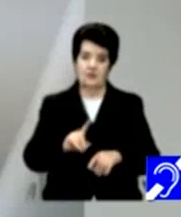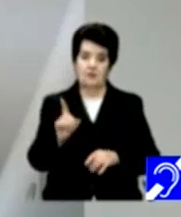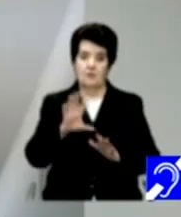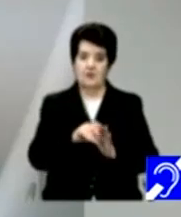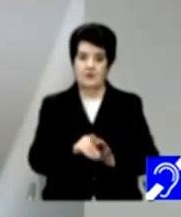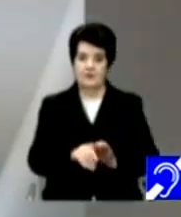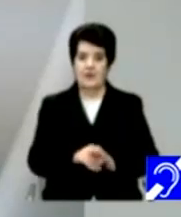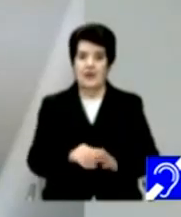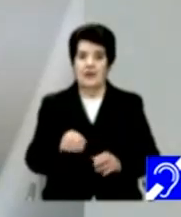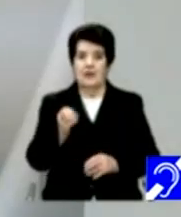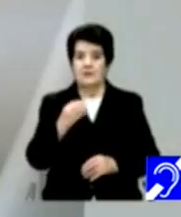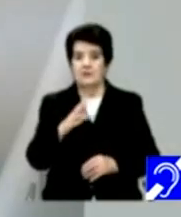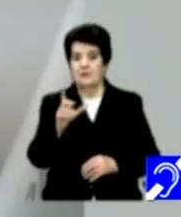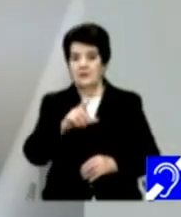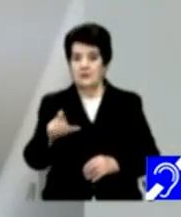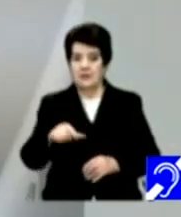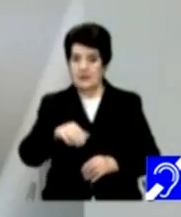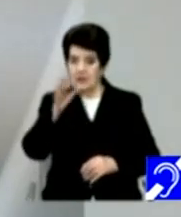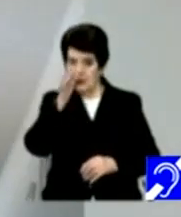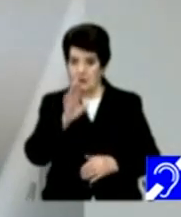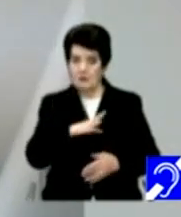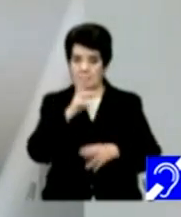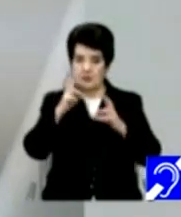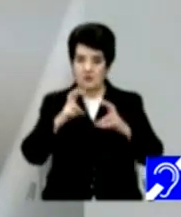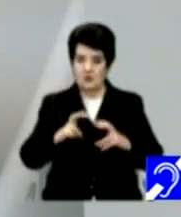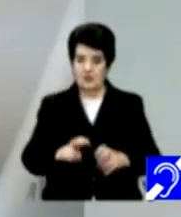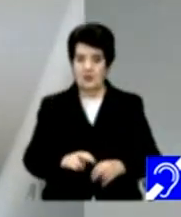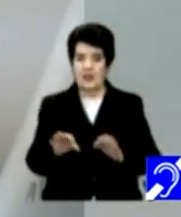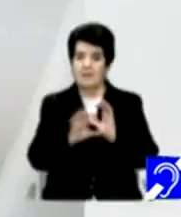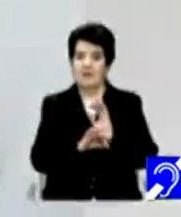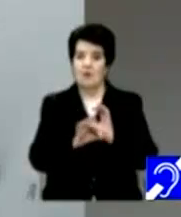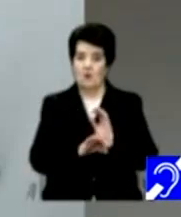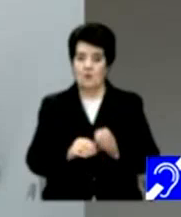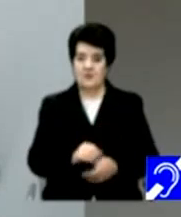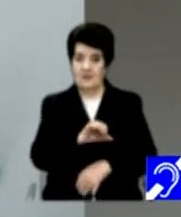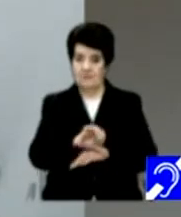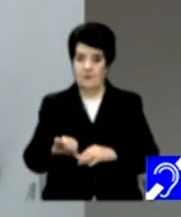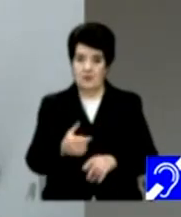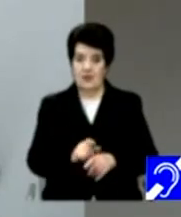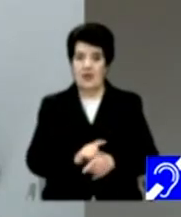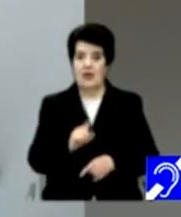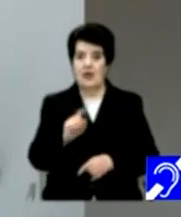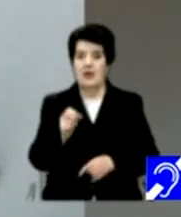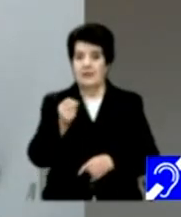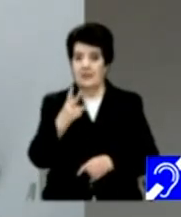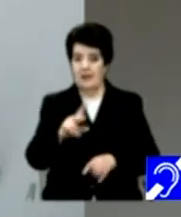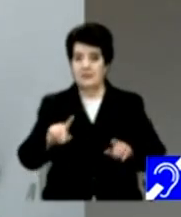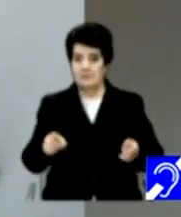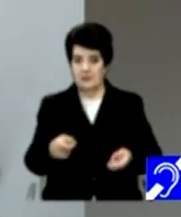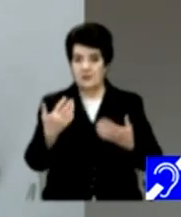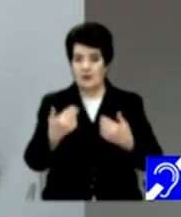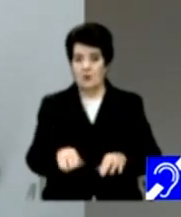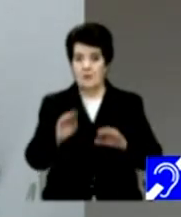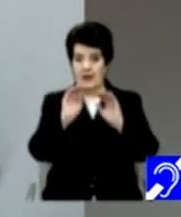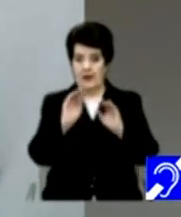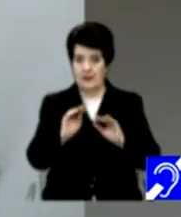15 polițiști de frontieră de la aeroportul Chișinău sunt cercetați pentru fapte de corupție. 13 dintre ei au și fost reținuți, iar anchetatorii spun